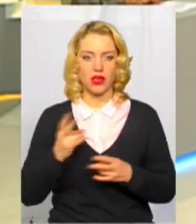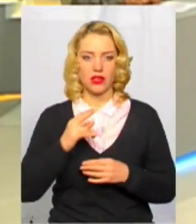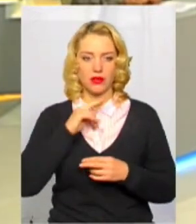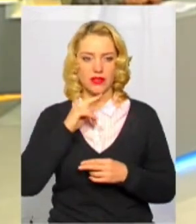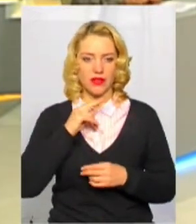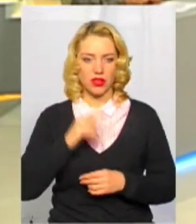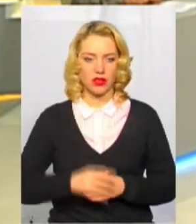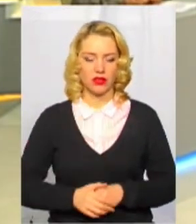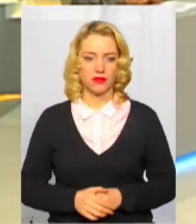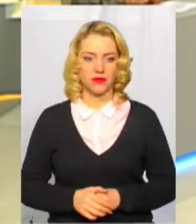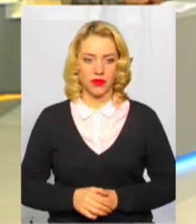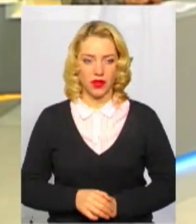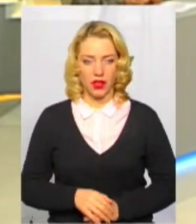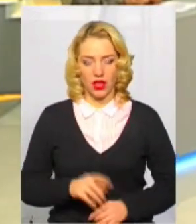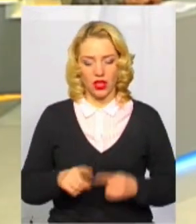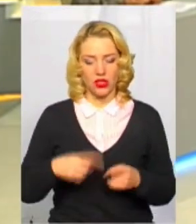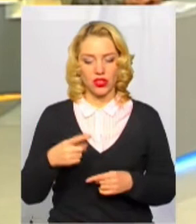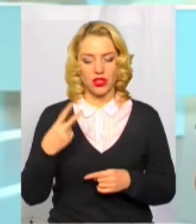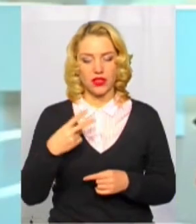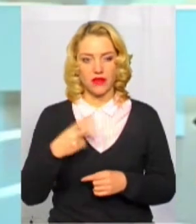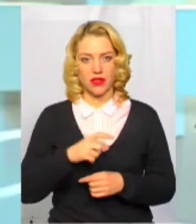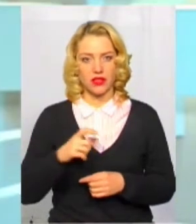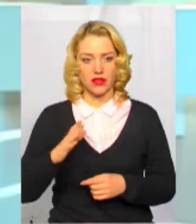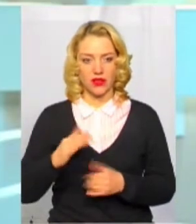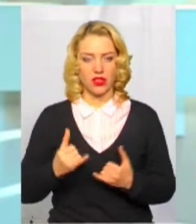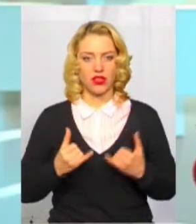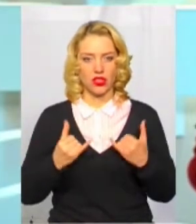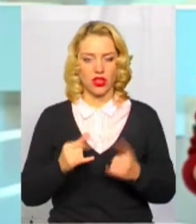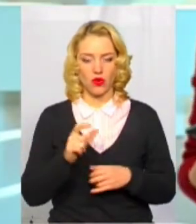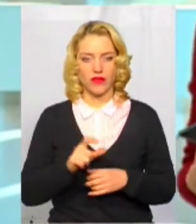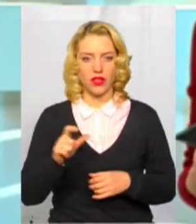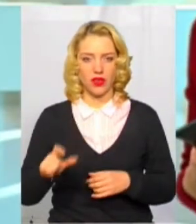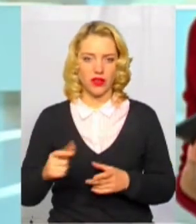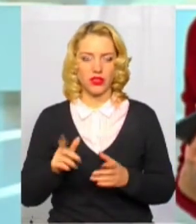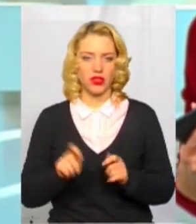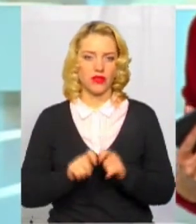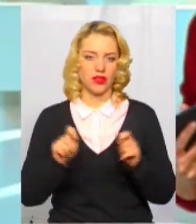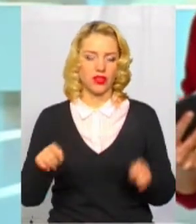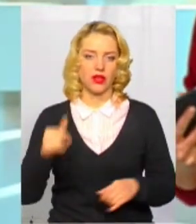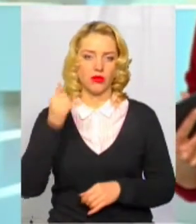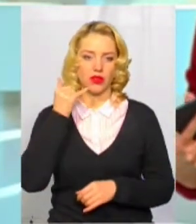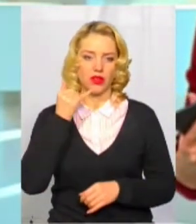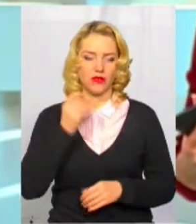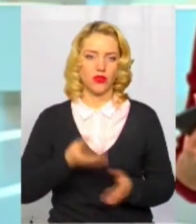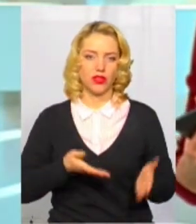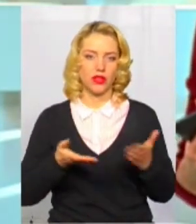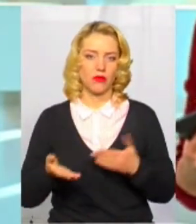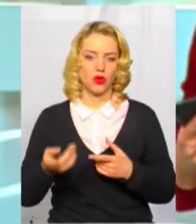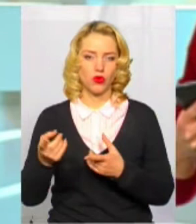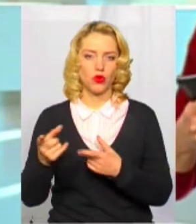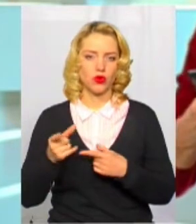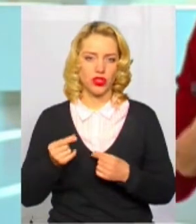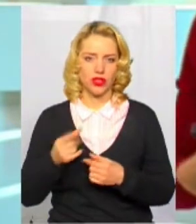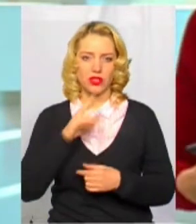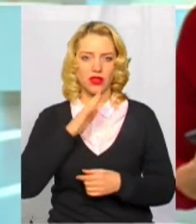зважати. Через 20 хвилин, шановні глядачі, відкриємо лінії телефоні і запросимо вас долучитися до